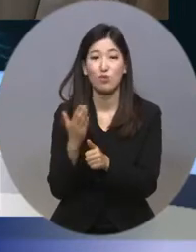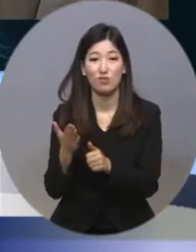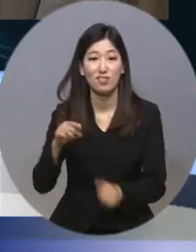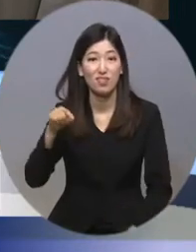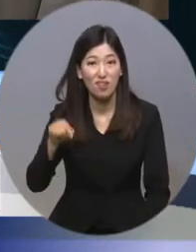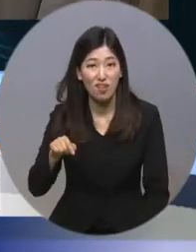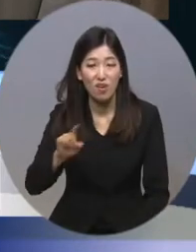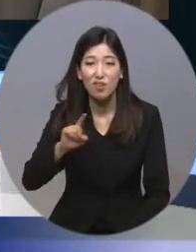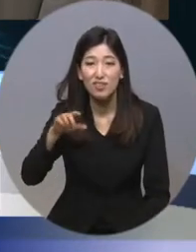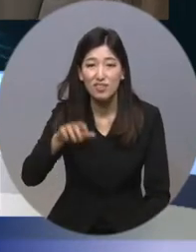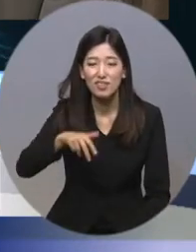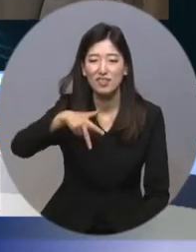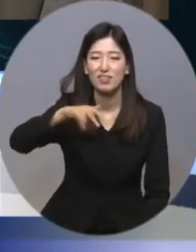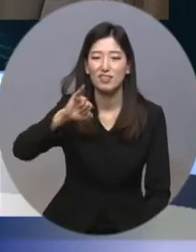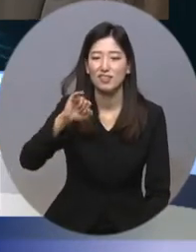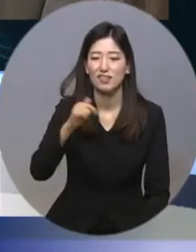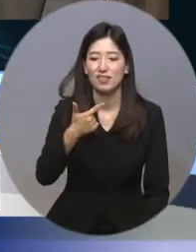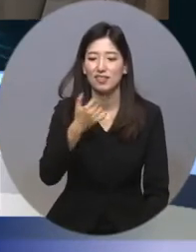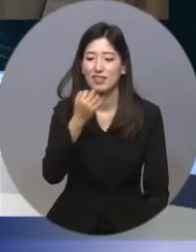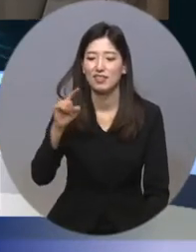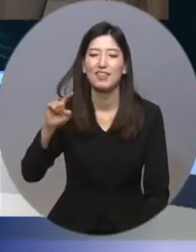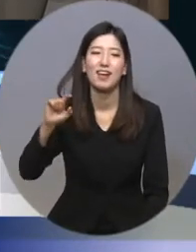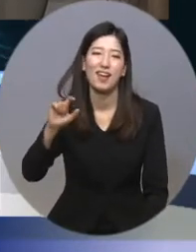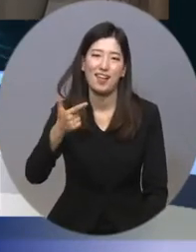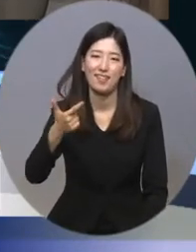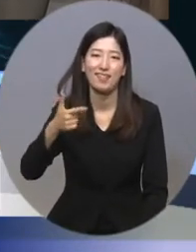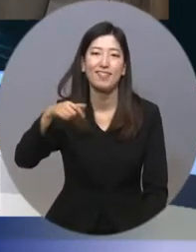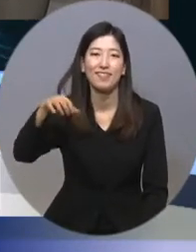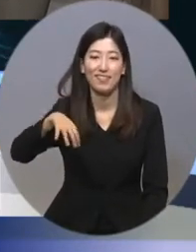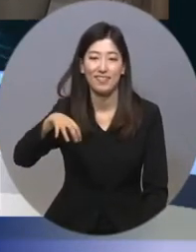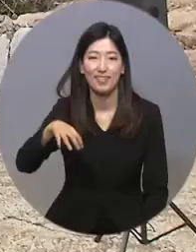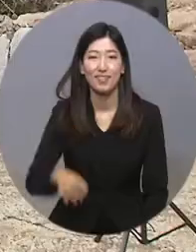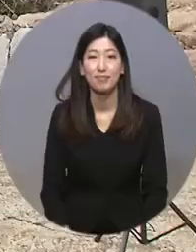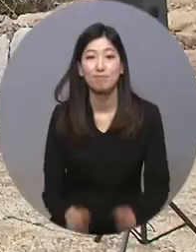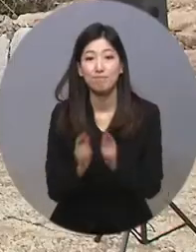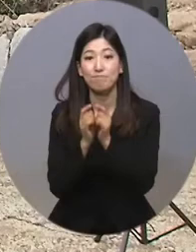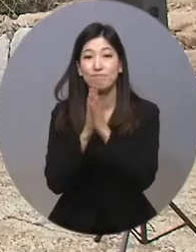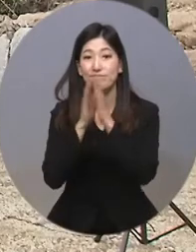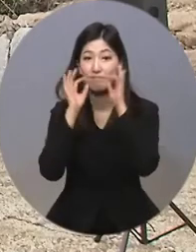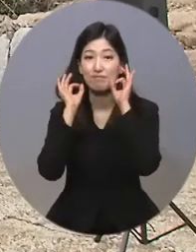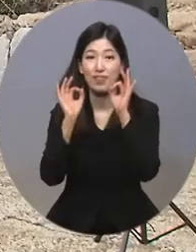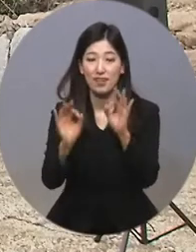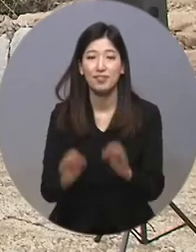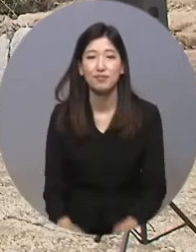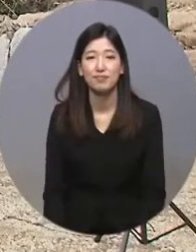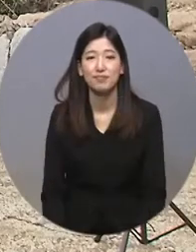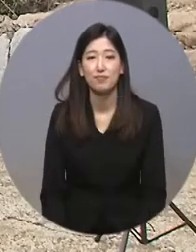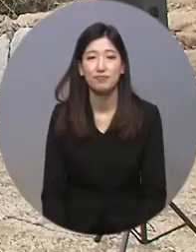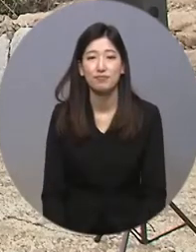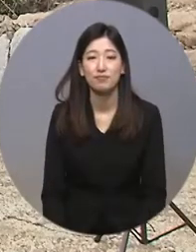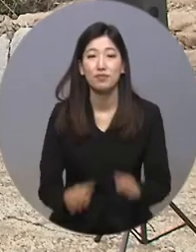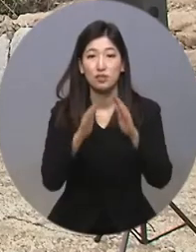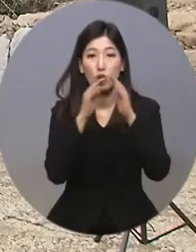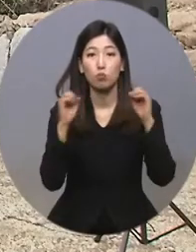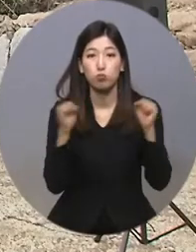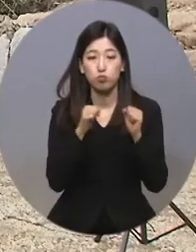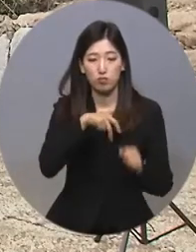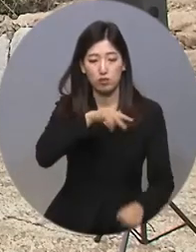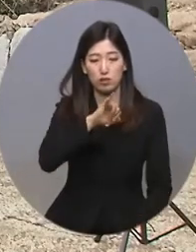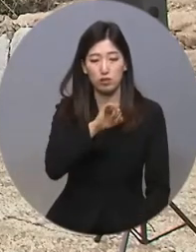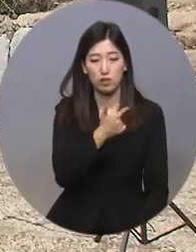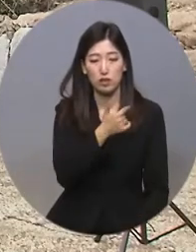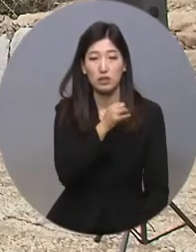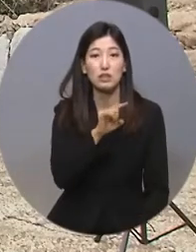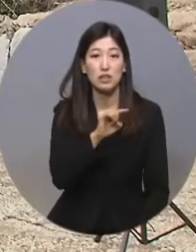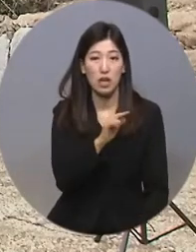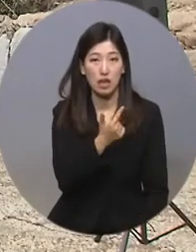이뤄졌습니다. 자세한 내용 장유진 기자가 보도합니다. 전북 진안군 자원봉사센터는 사고로